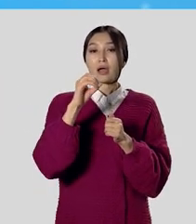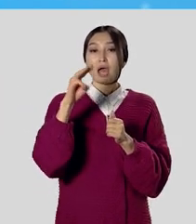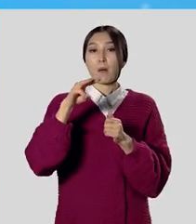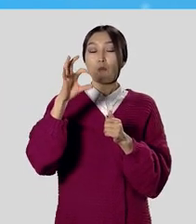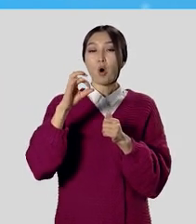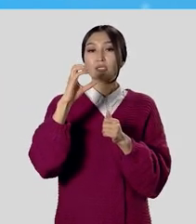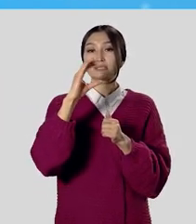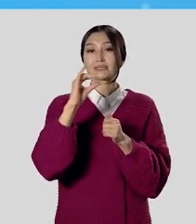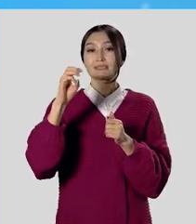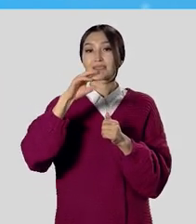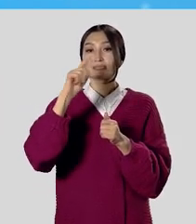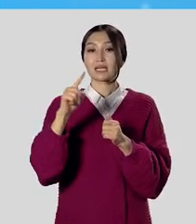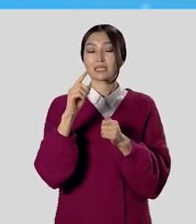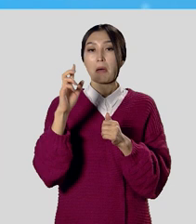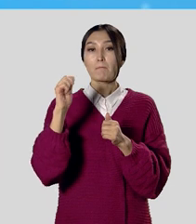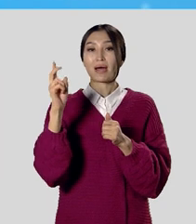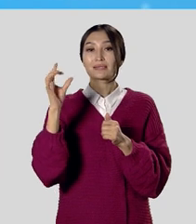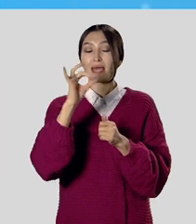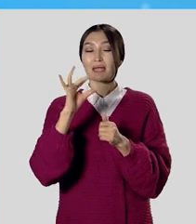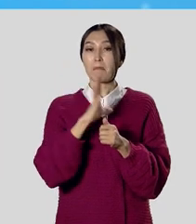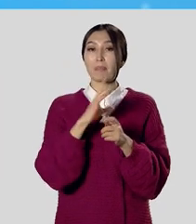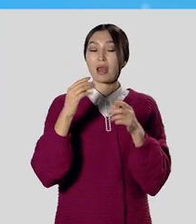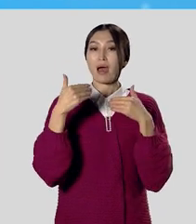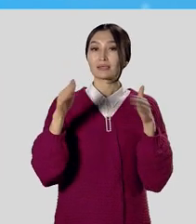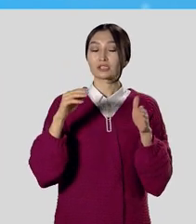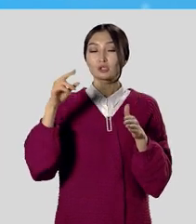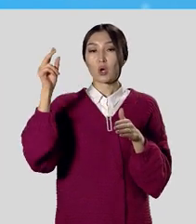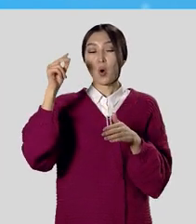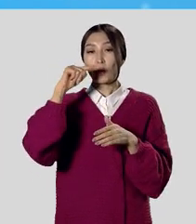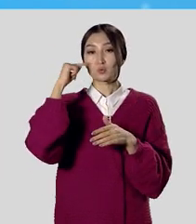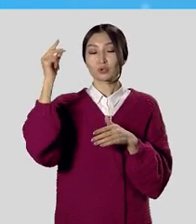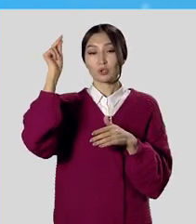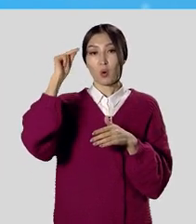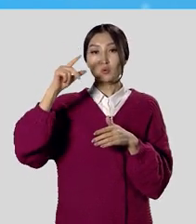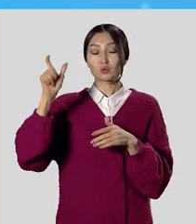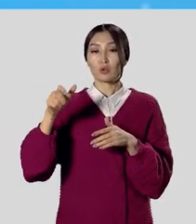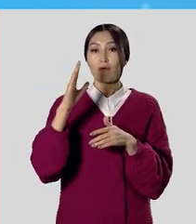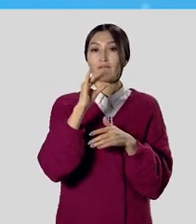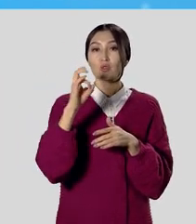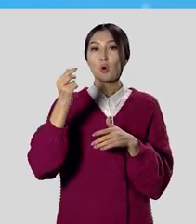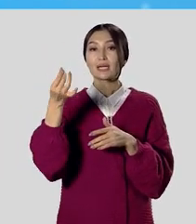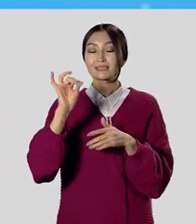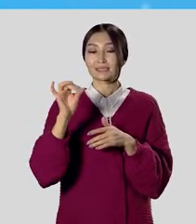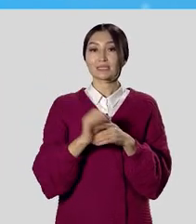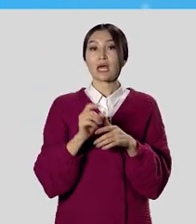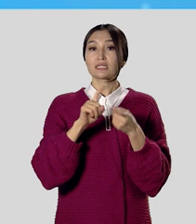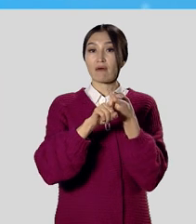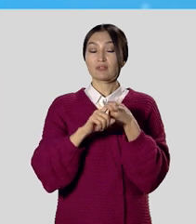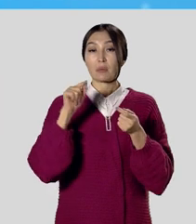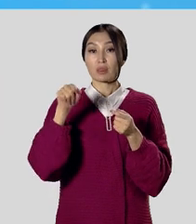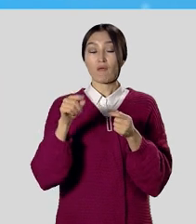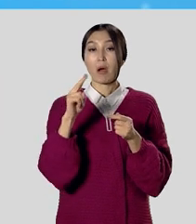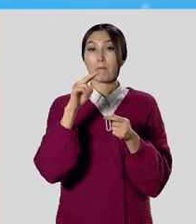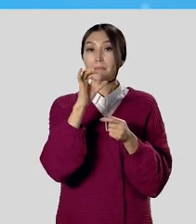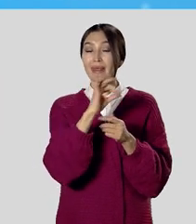Хемосинтезирующие бактерии были открыты русским ученым Виноградским. В зависимости от того, при